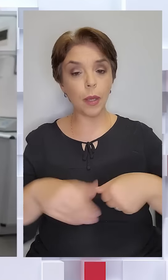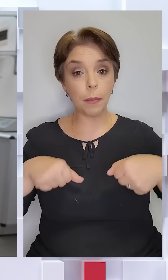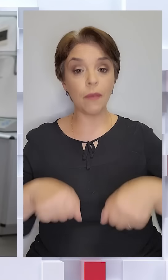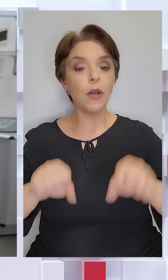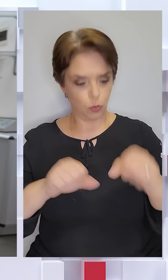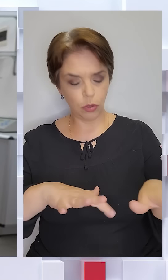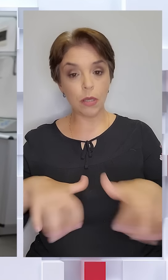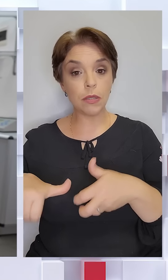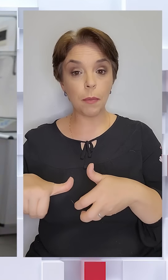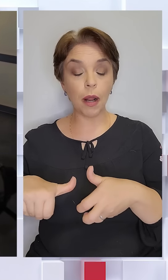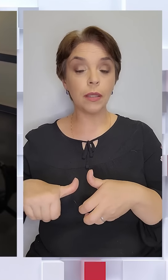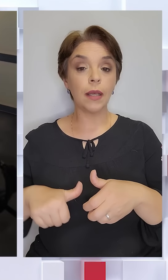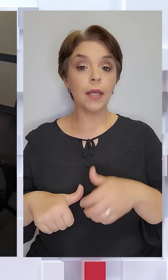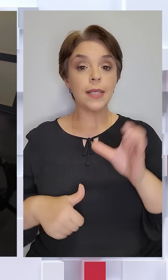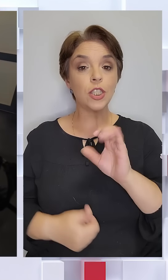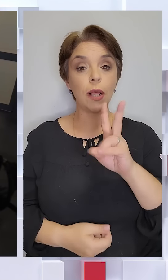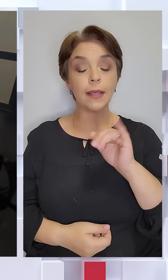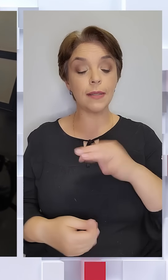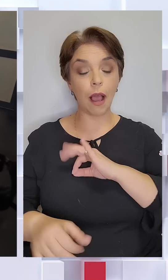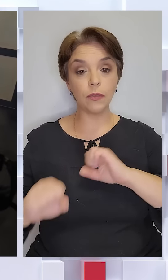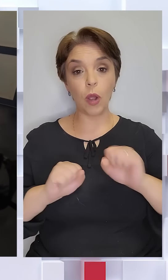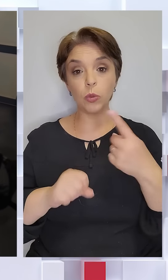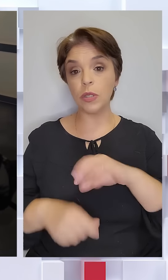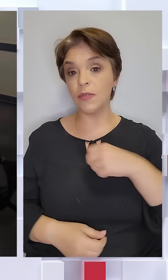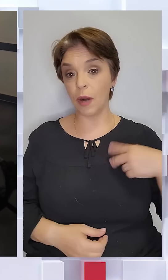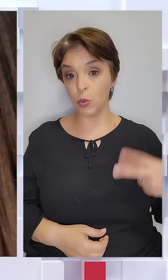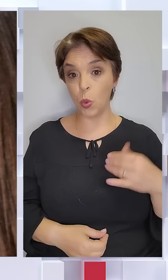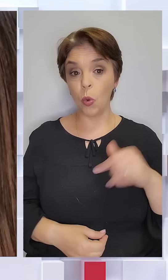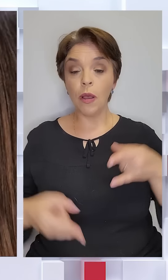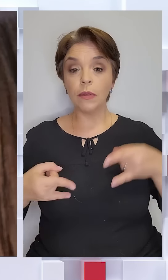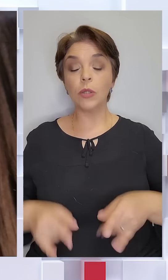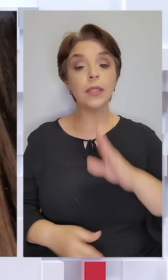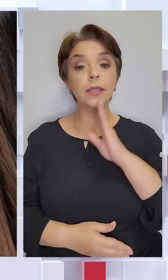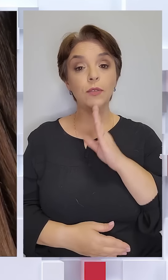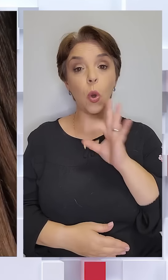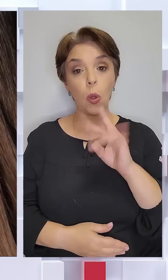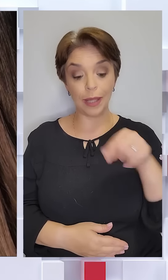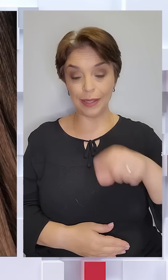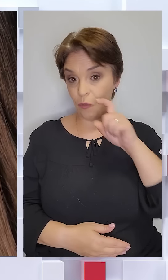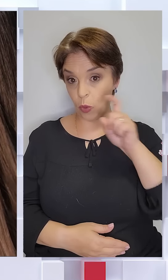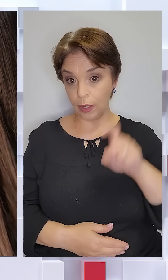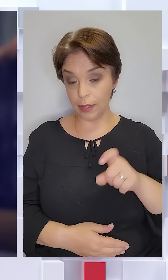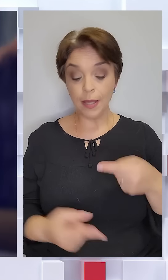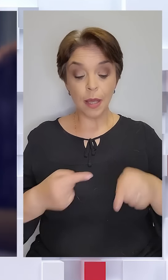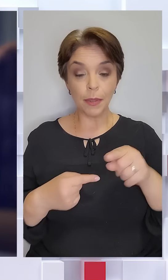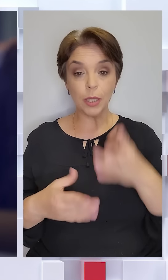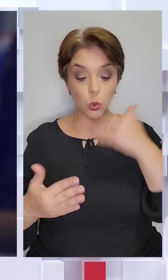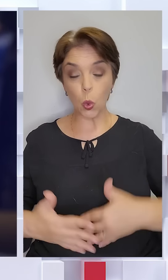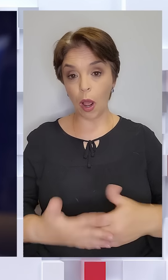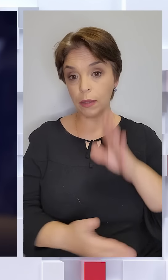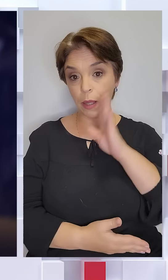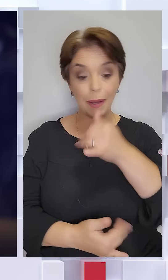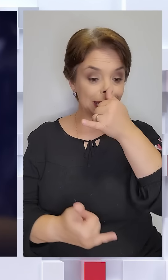і змогли їх забрати. Сніжана Кірсік – адвокат одного з французів, у якого народилася дівчинка Олена в Україні. Саме її сурогатна